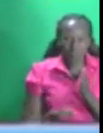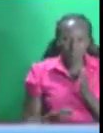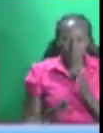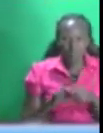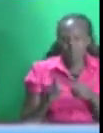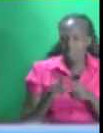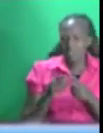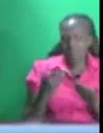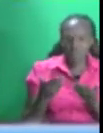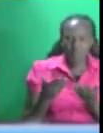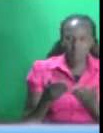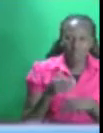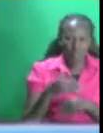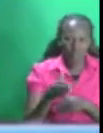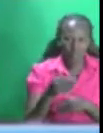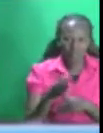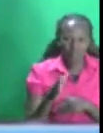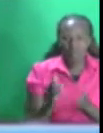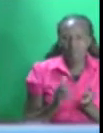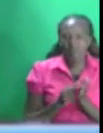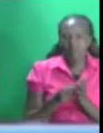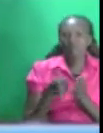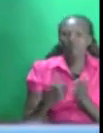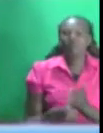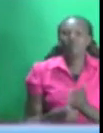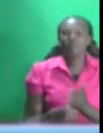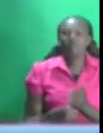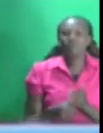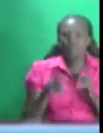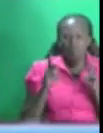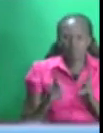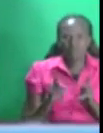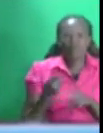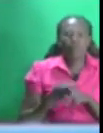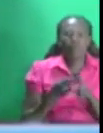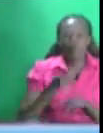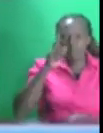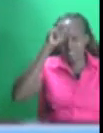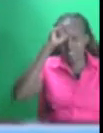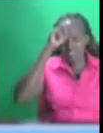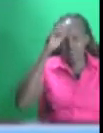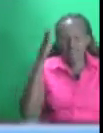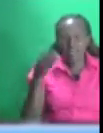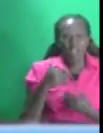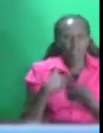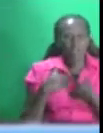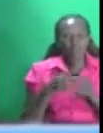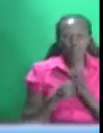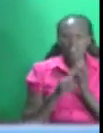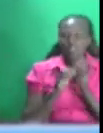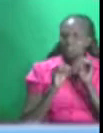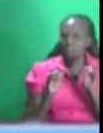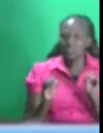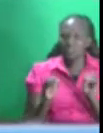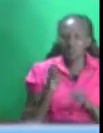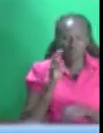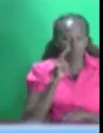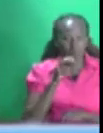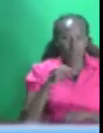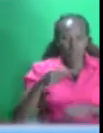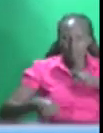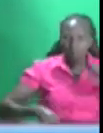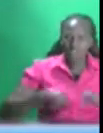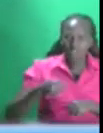mahindi sokoni hautaepukika. Watu ya reserve sahi hawana mahindi, na una vile mumeona sahi mabaiskeli zenye ziko hapa